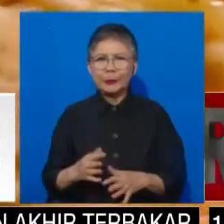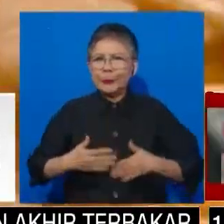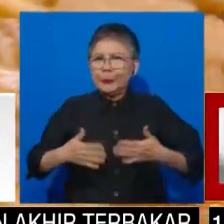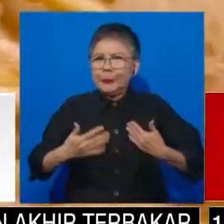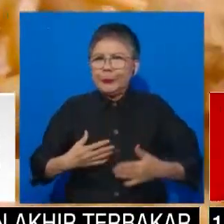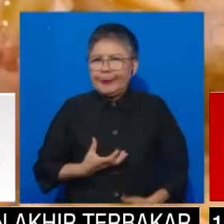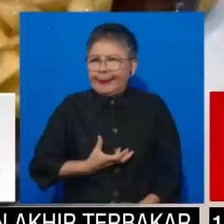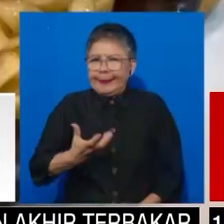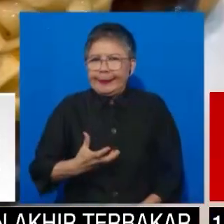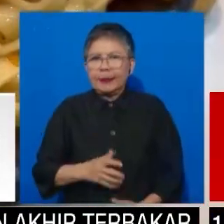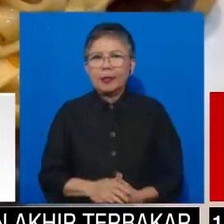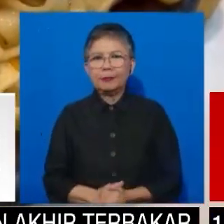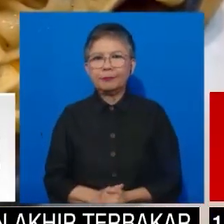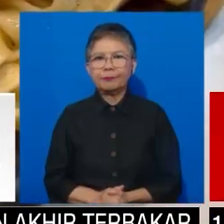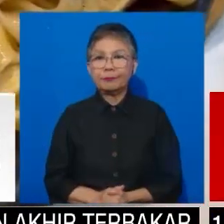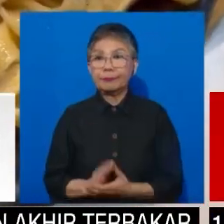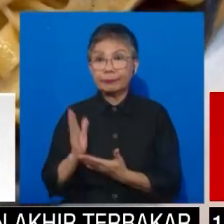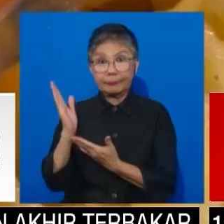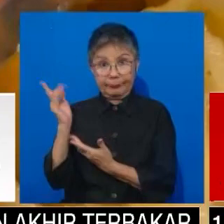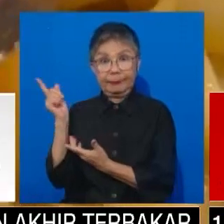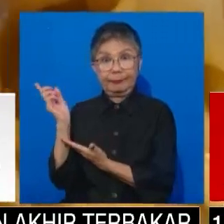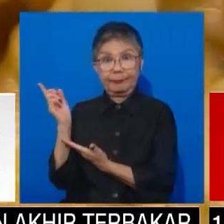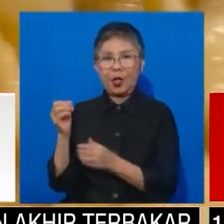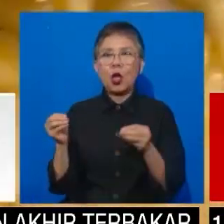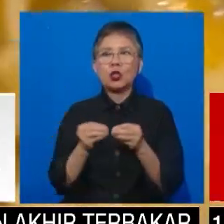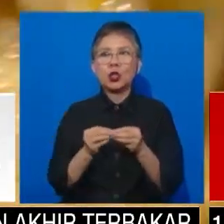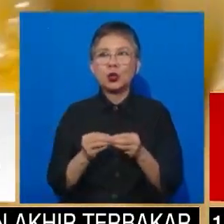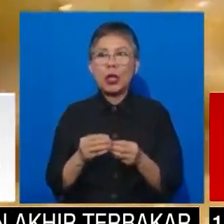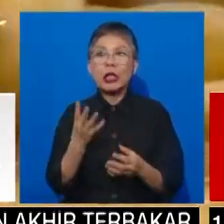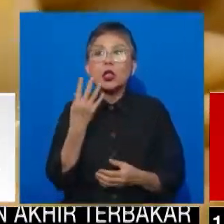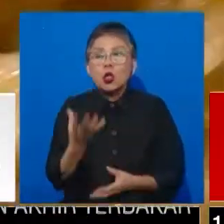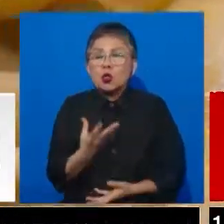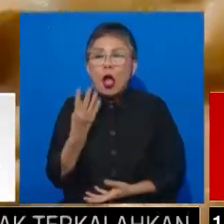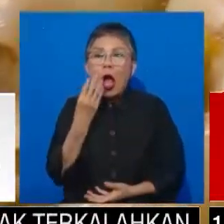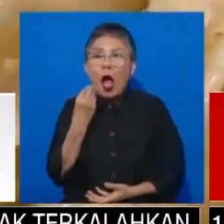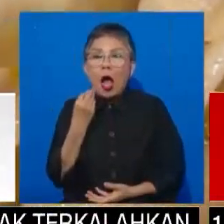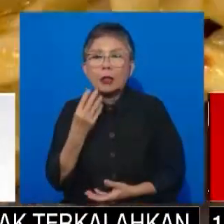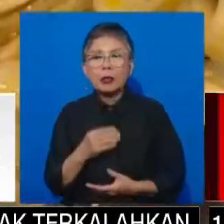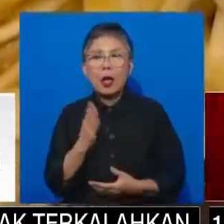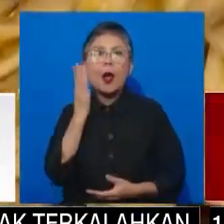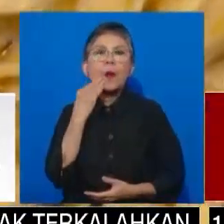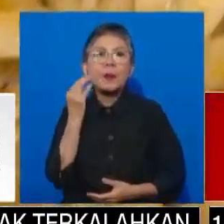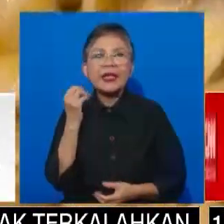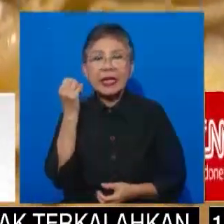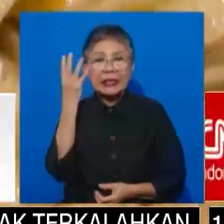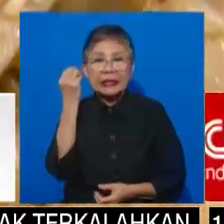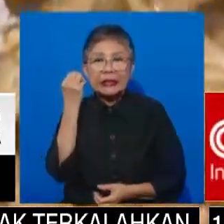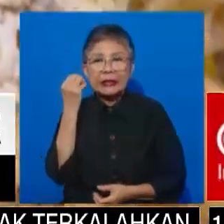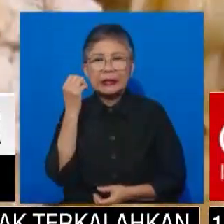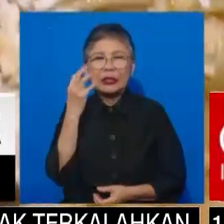selera. Nah, yang satu ini cocok buat pecinta pedas karena diracik dengan menggunakan chili